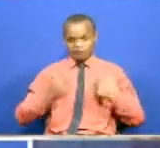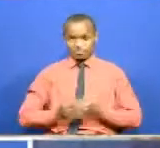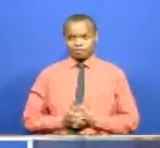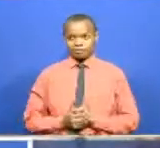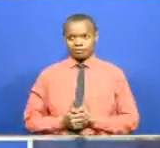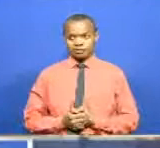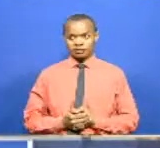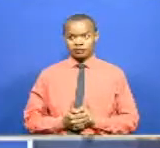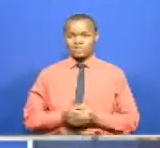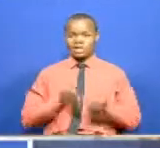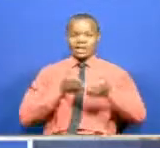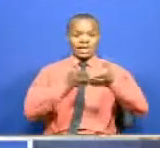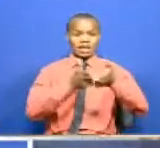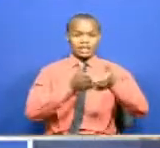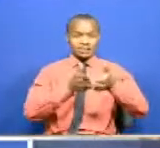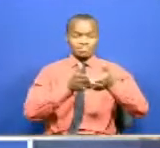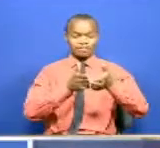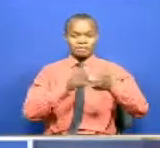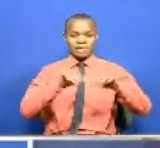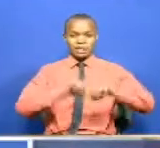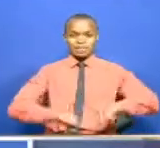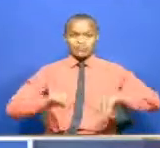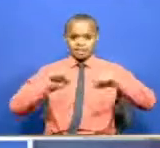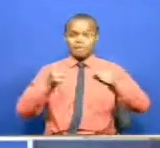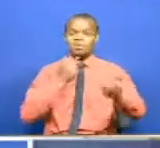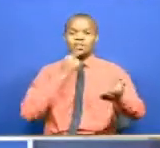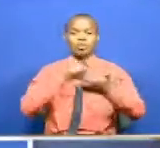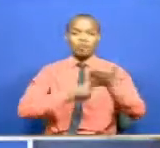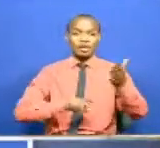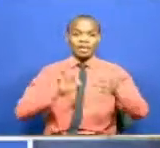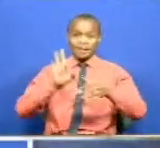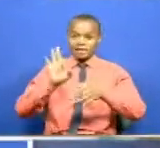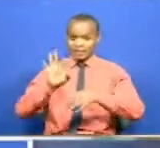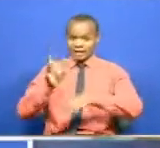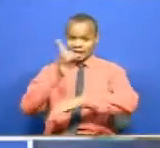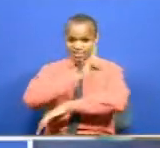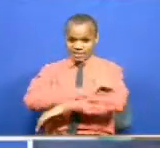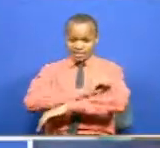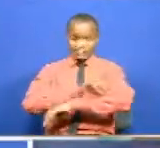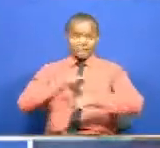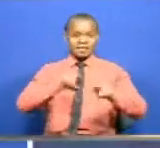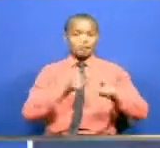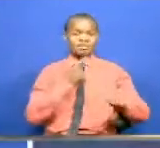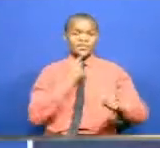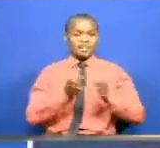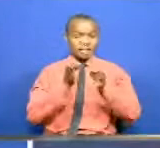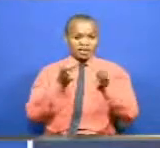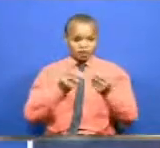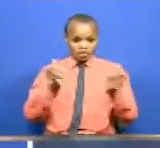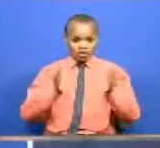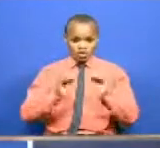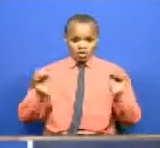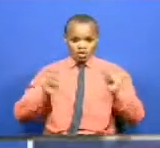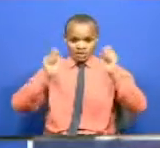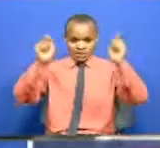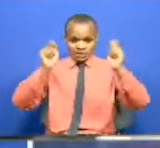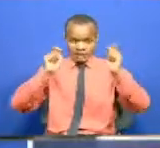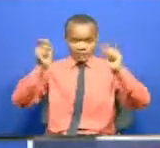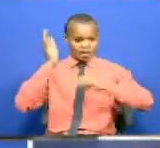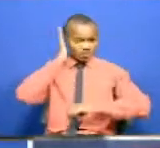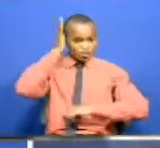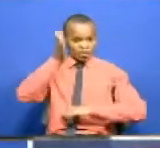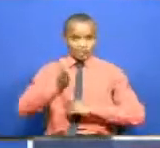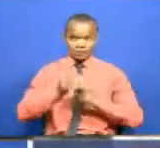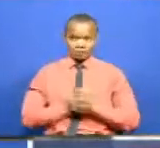Wakiongozwa na katibu mkuu wa chama hicho walitoa makataa ya siku tatu wakisema watagoma ikiwa hawatashughulikiwa. Haya yanajiri huku chama